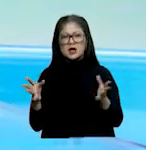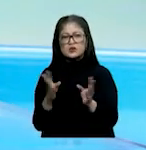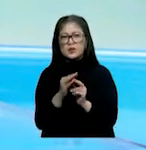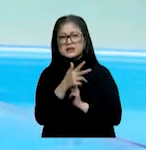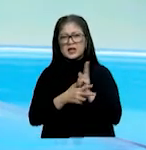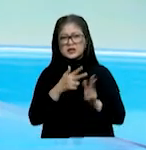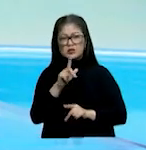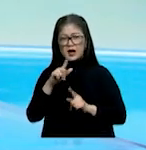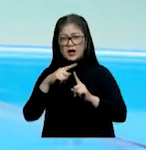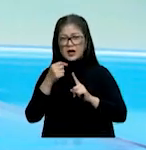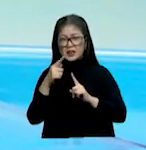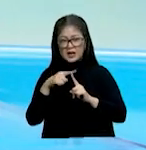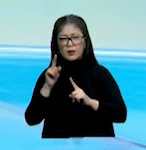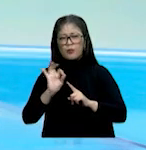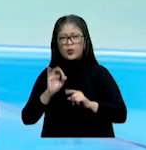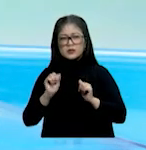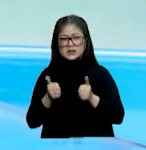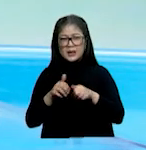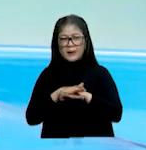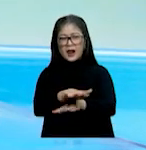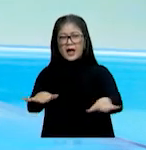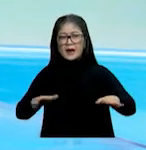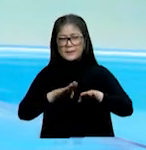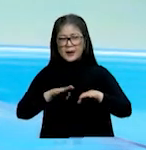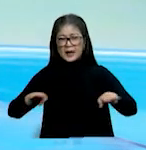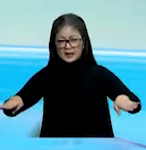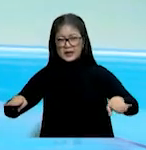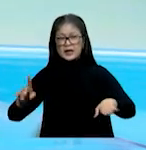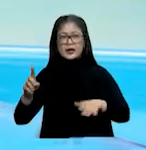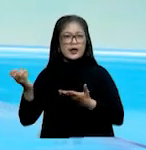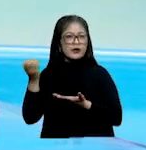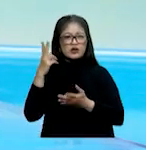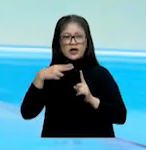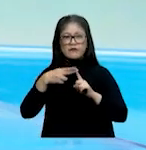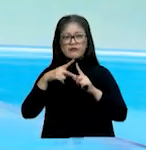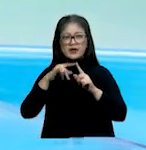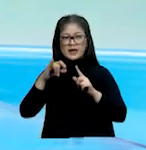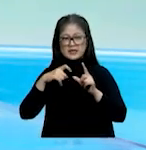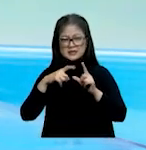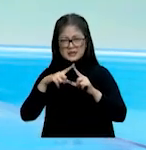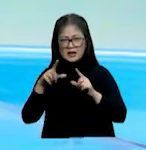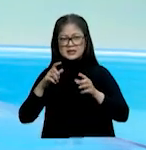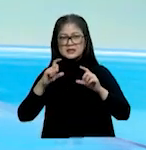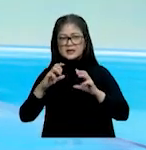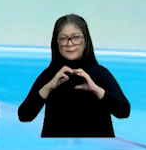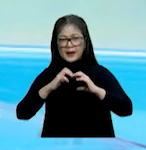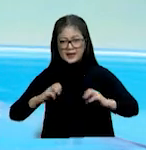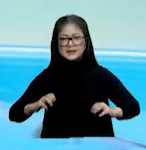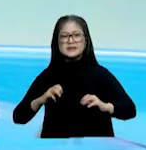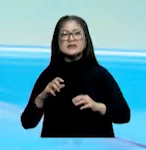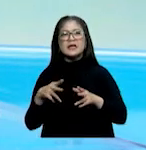belum tersedia lahan parkir yang memadai. Dan berikut laporan Faisal Rinaldi dan Muhammad Khairuddin di stasiun LRT